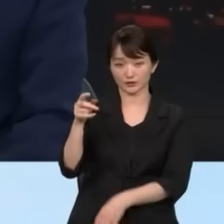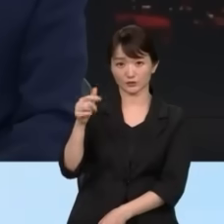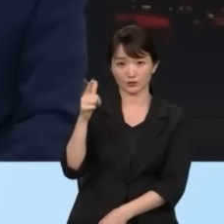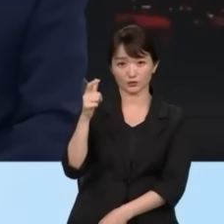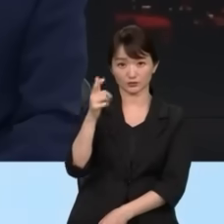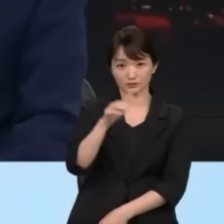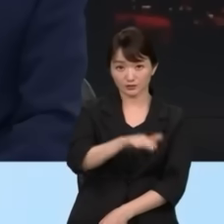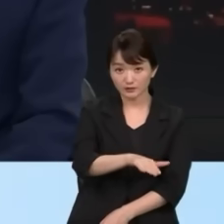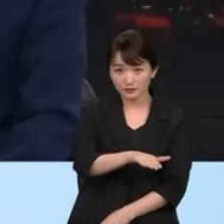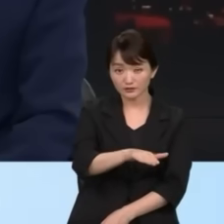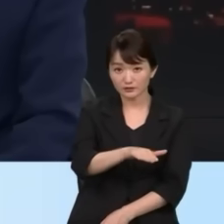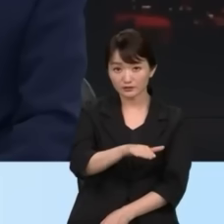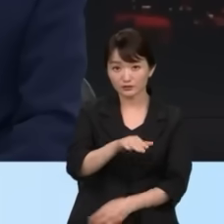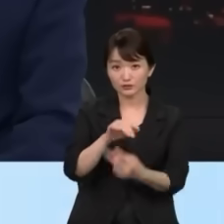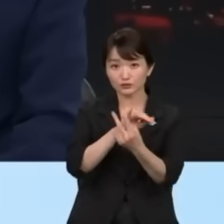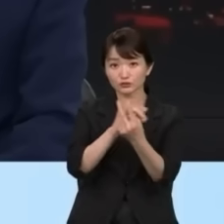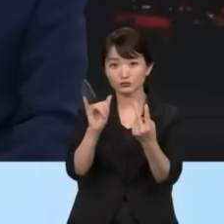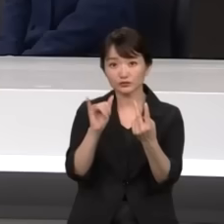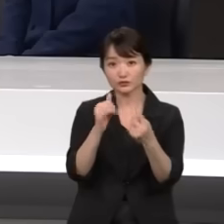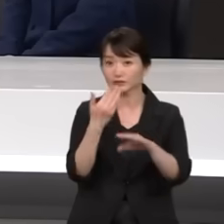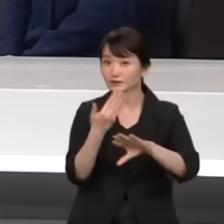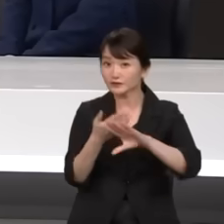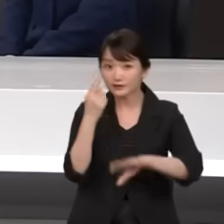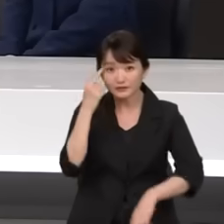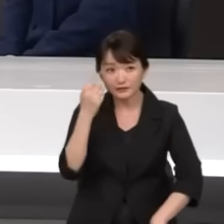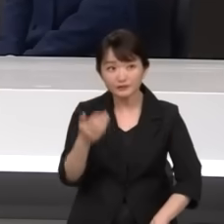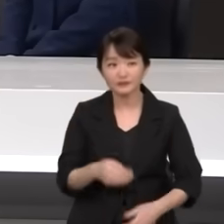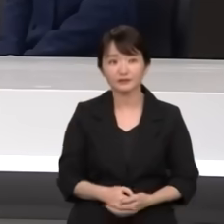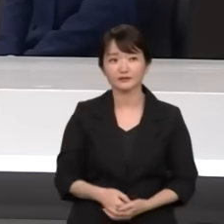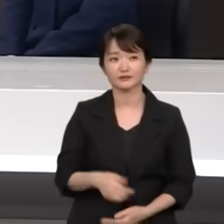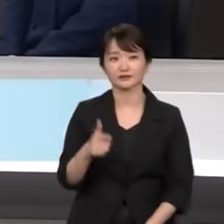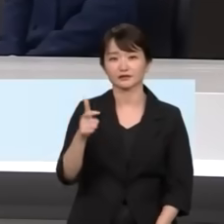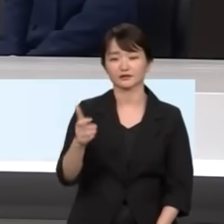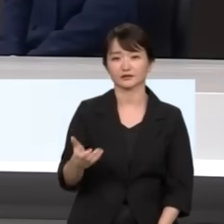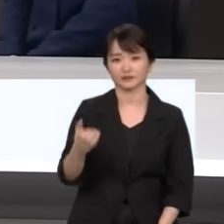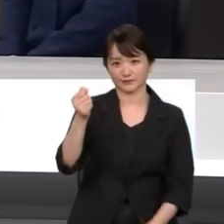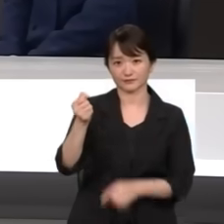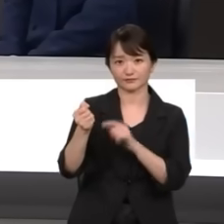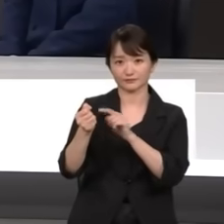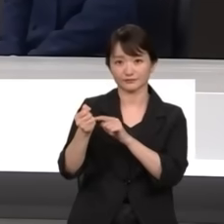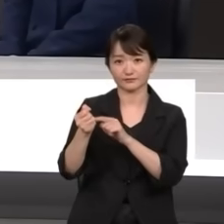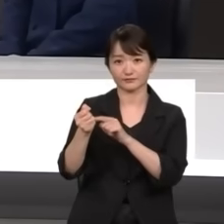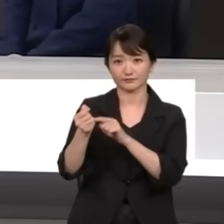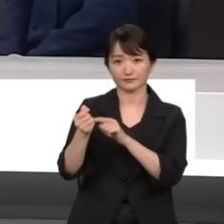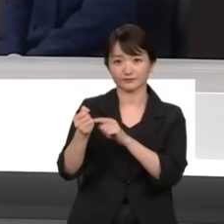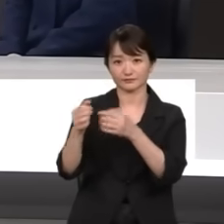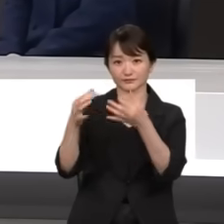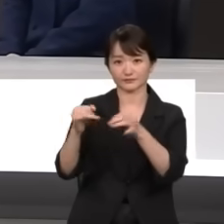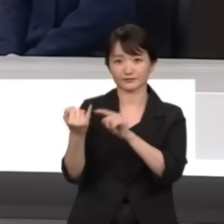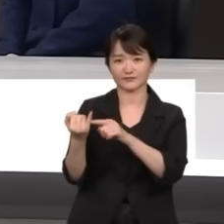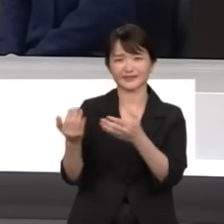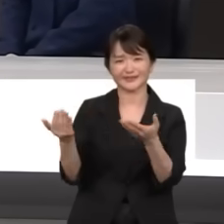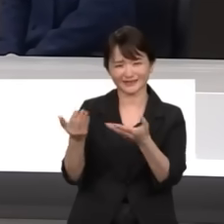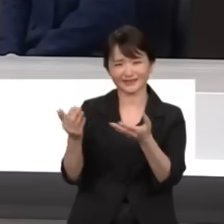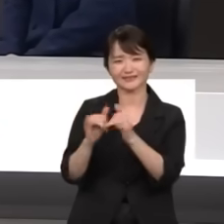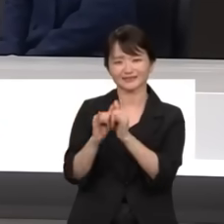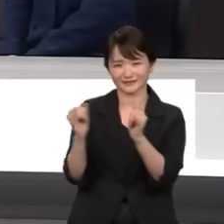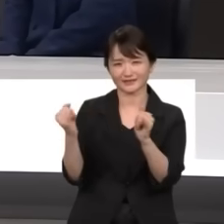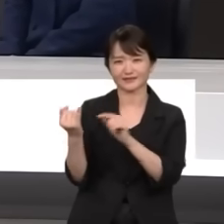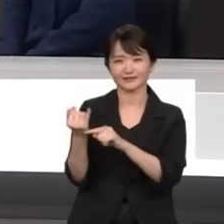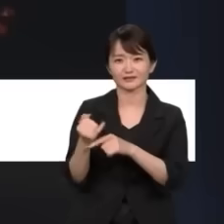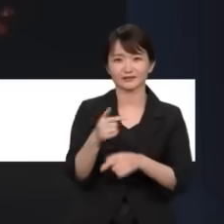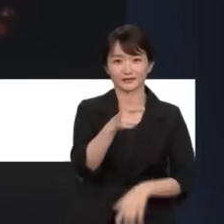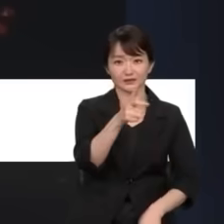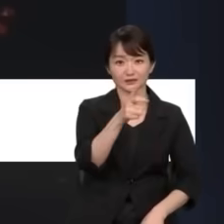김예진은 다른 사람인 겁니까 총을 잡은 김예진은 지고요네